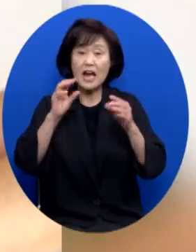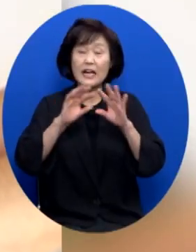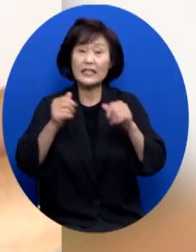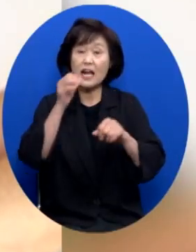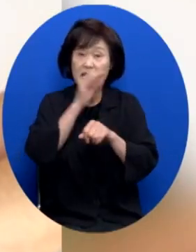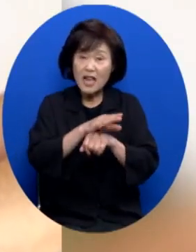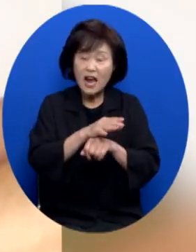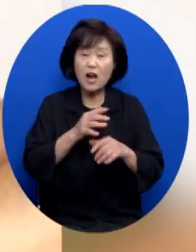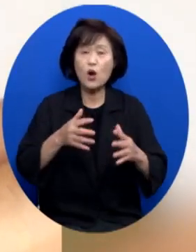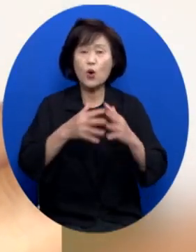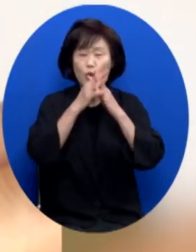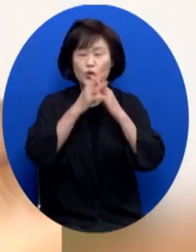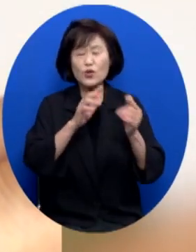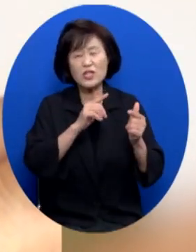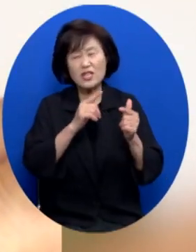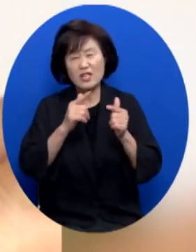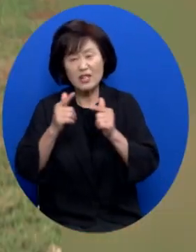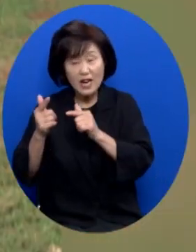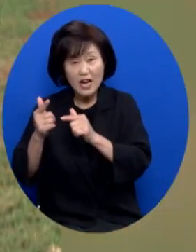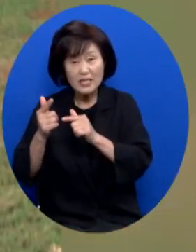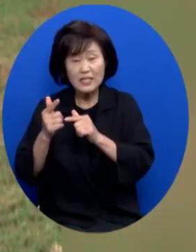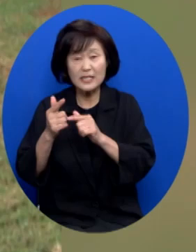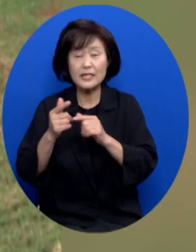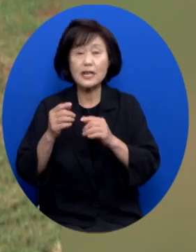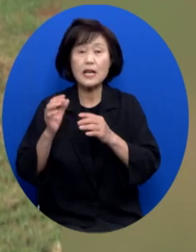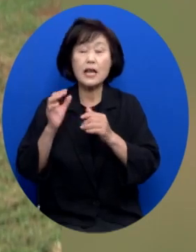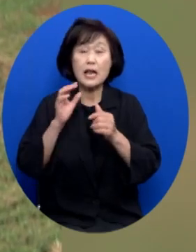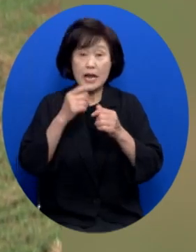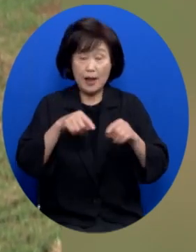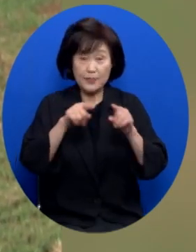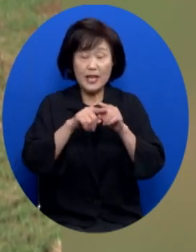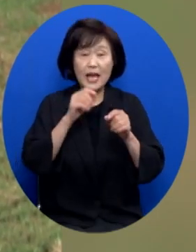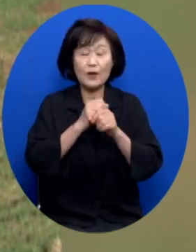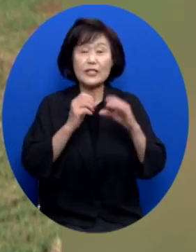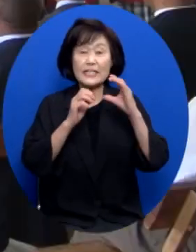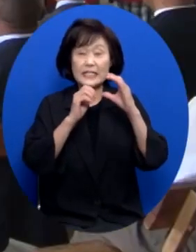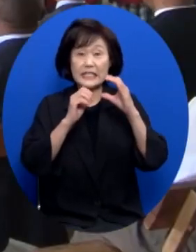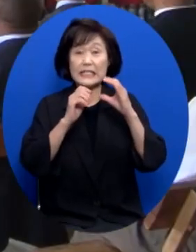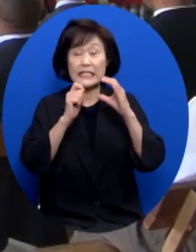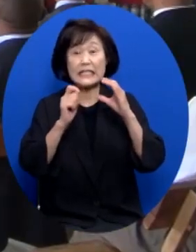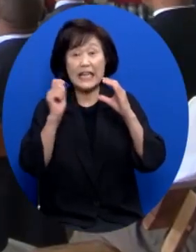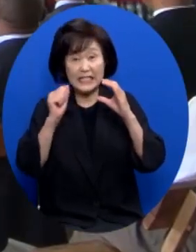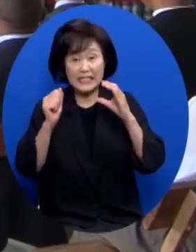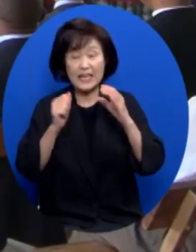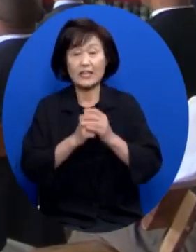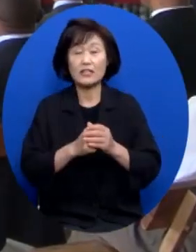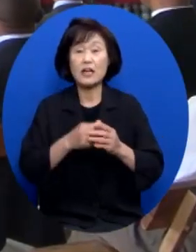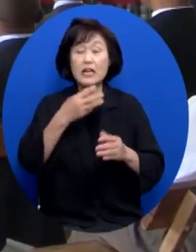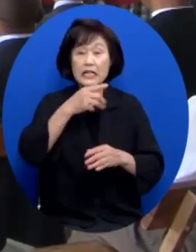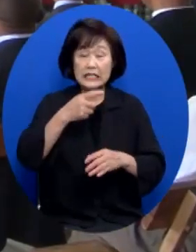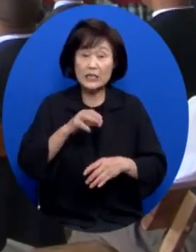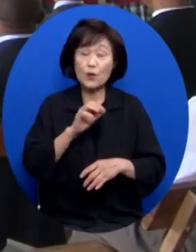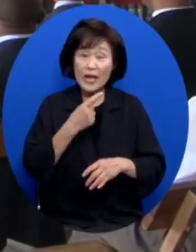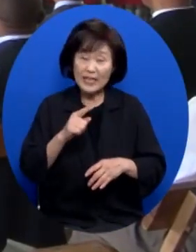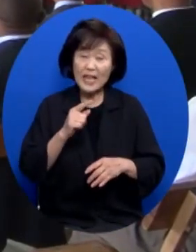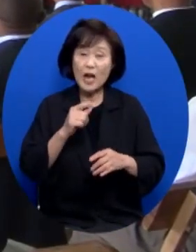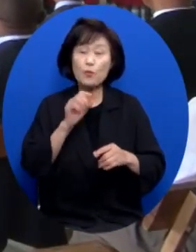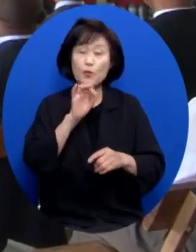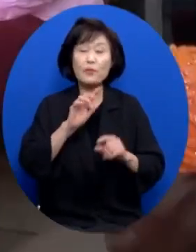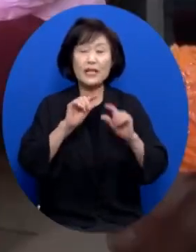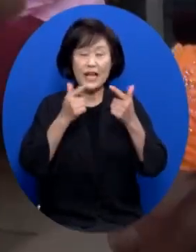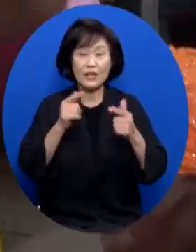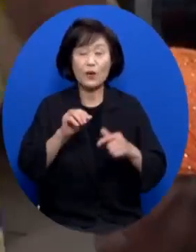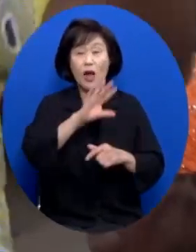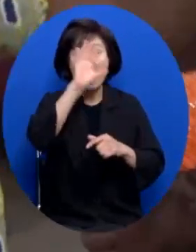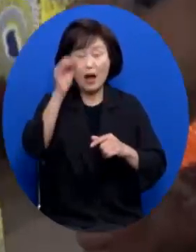물론 대학 운영에 전방위 지원을 이어온 CTS는 이번 헌당 예배를 통해 르완다를 넘어 아프리카 전 대륙을 복음화할